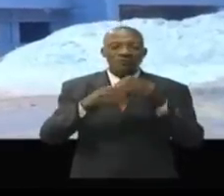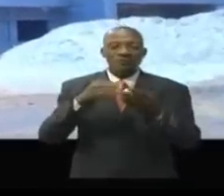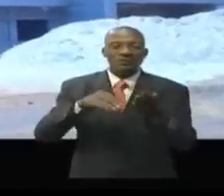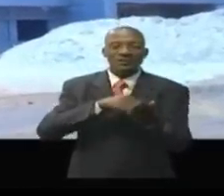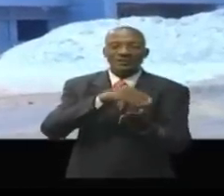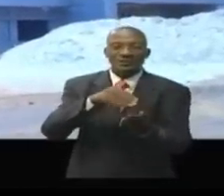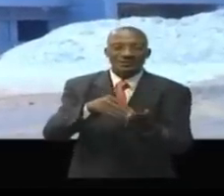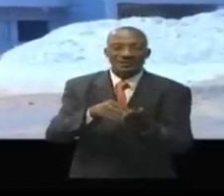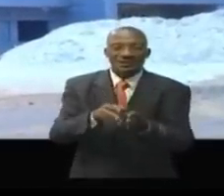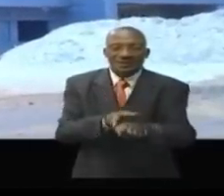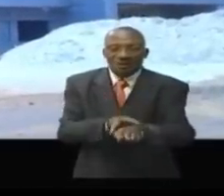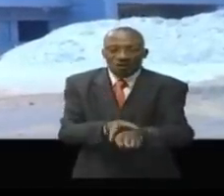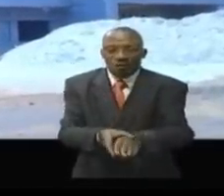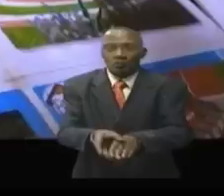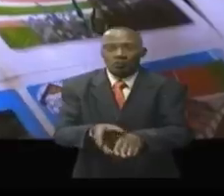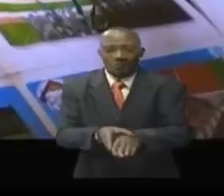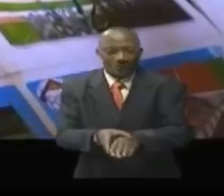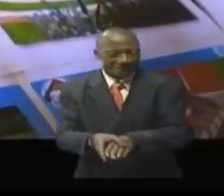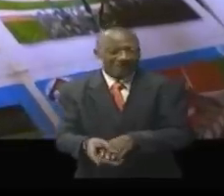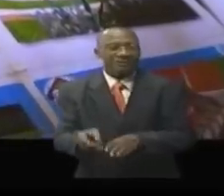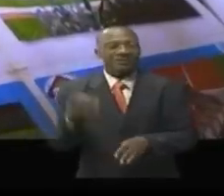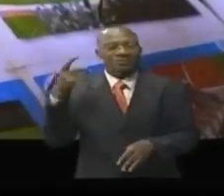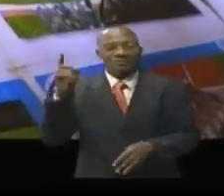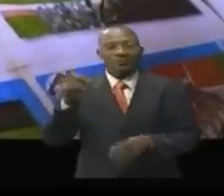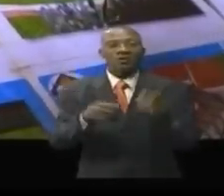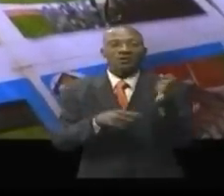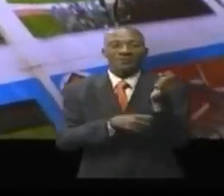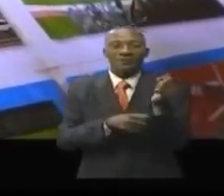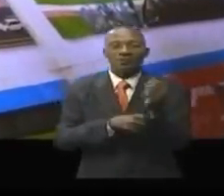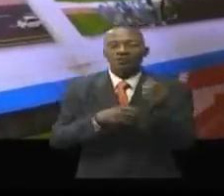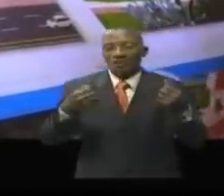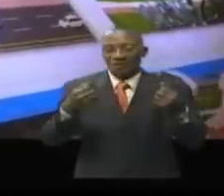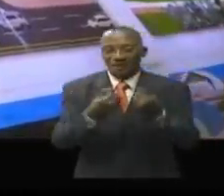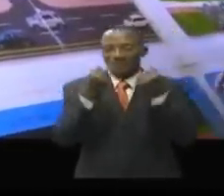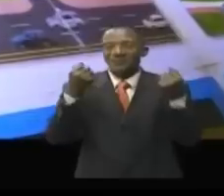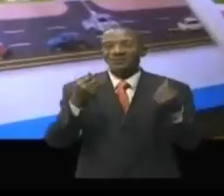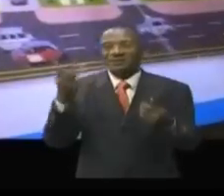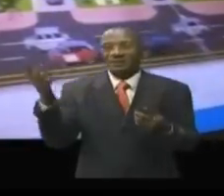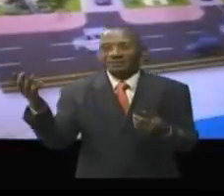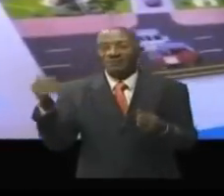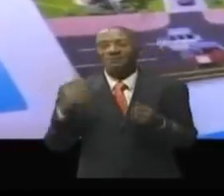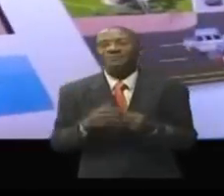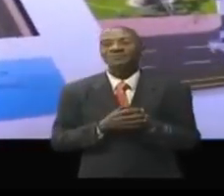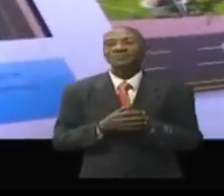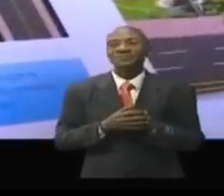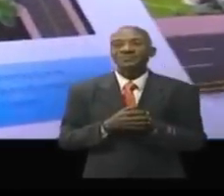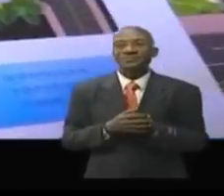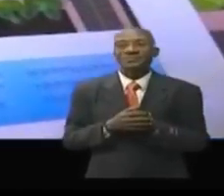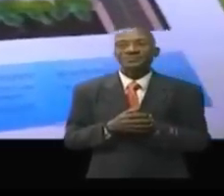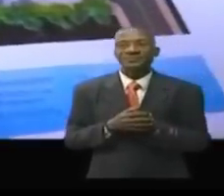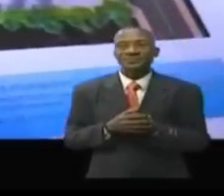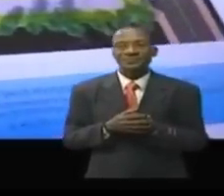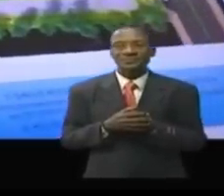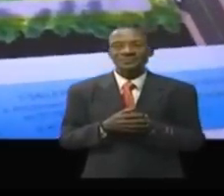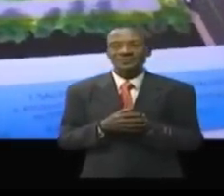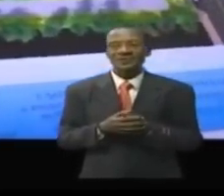ultramoderne d'une capacité d'accueil de 64 lits avec 4 blocs opératoires pour la prise en charge par la Caisse nationale